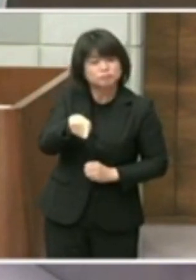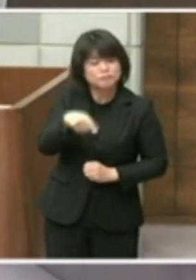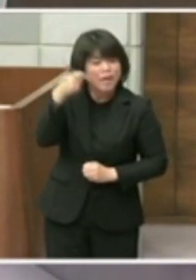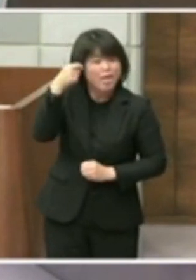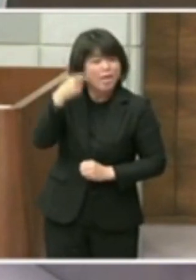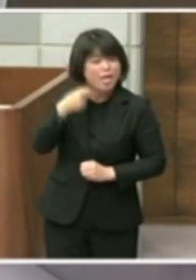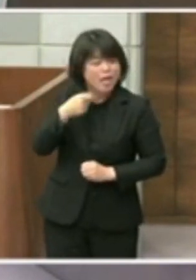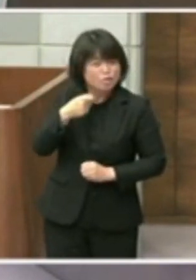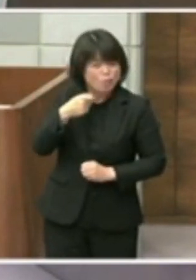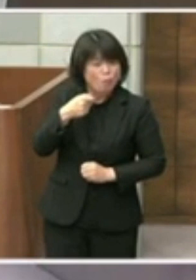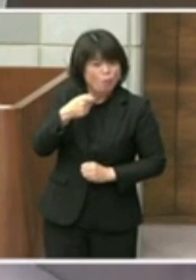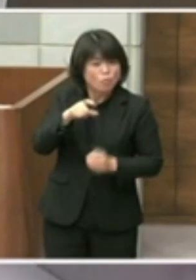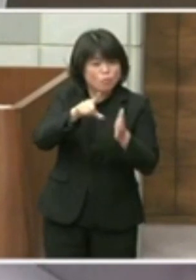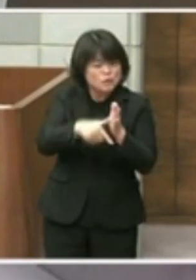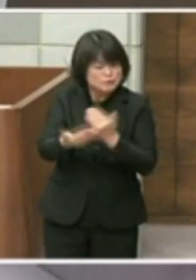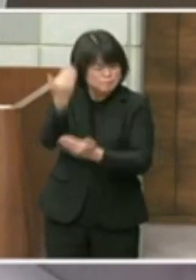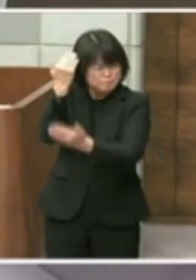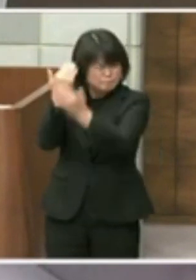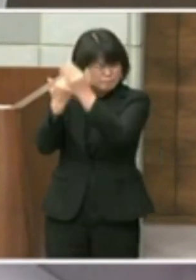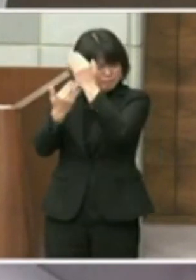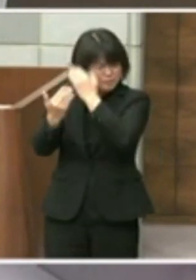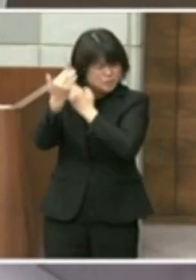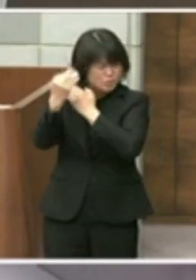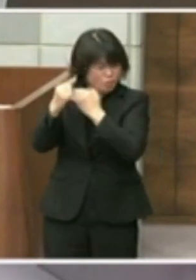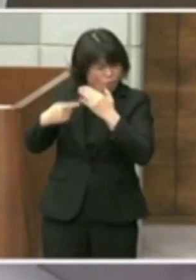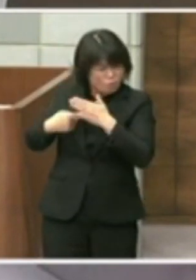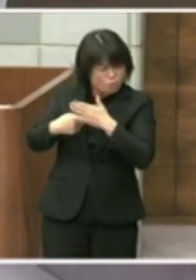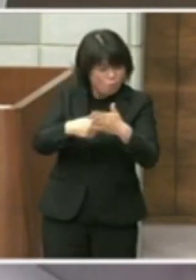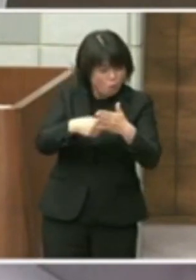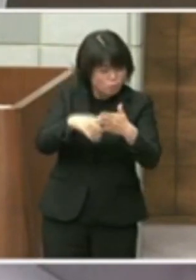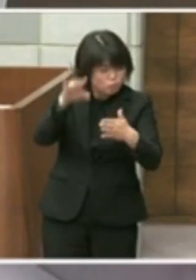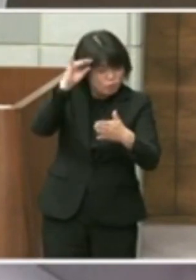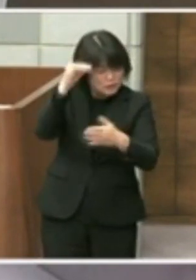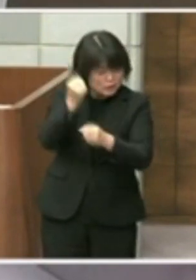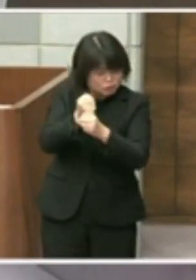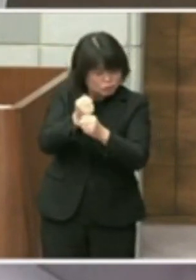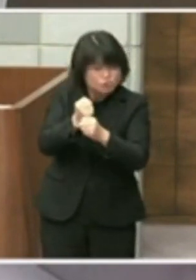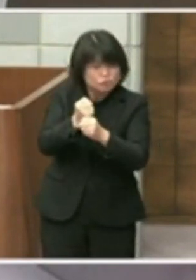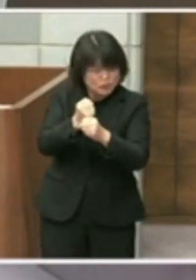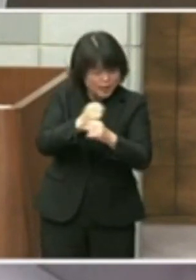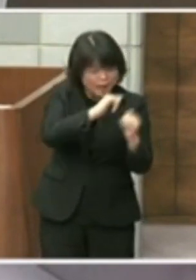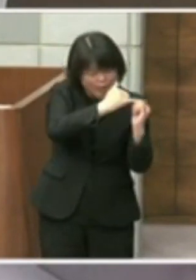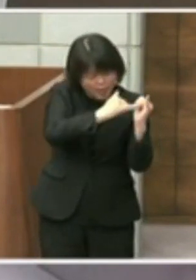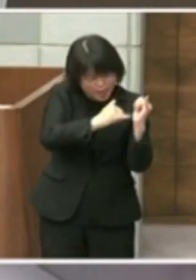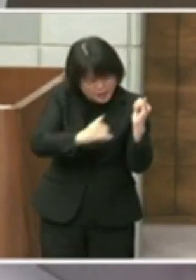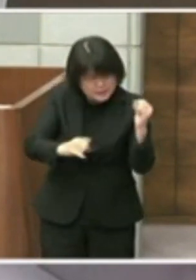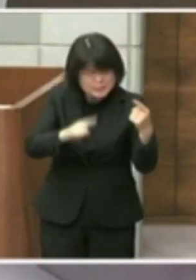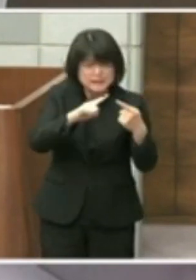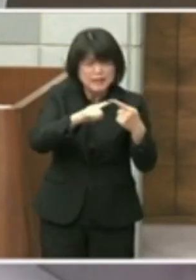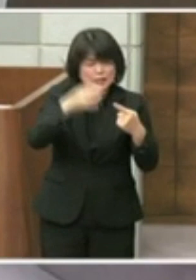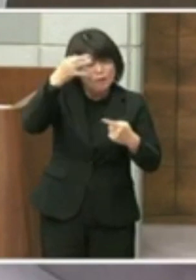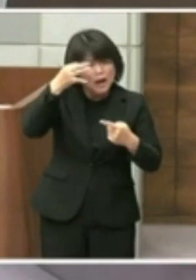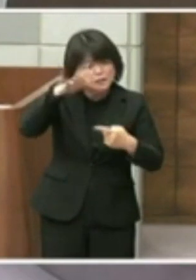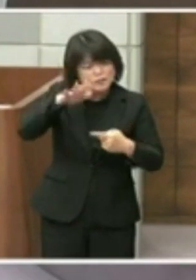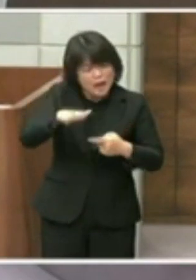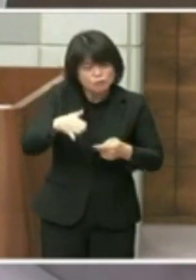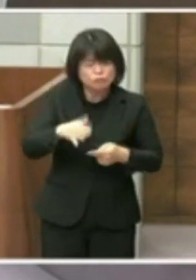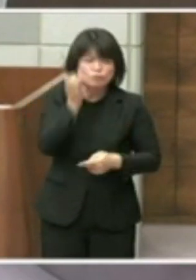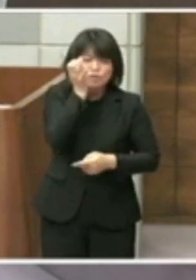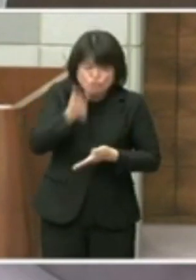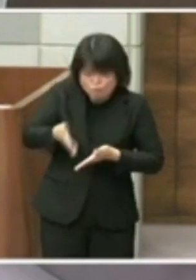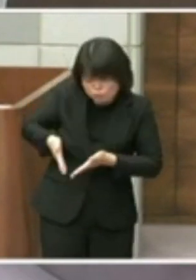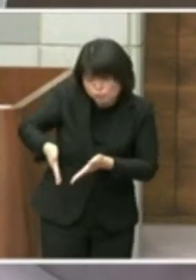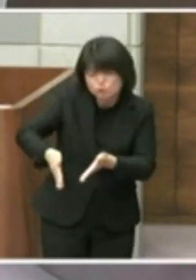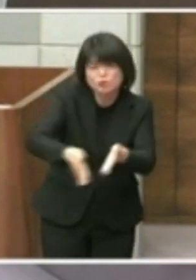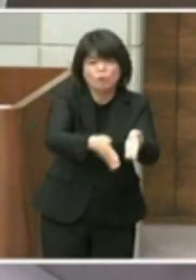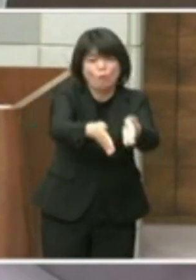この先人の知恵と努力を結集してできた歴史的価値のある貴重な水路だと私も認識し